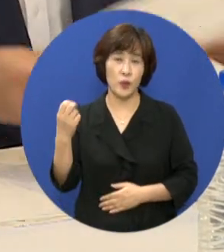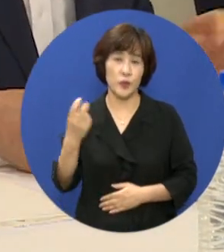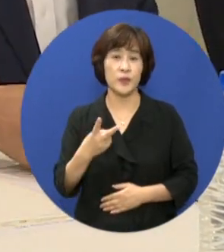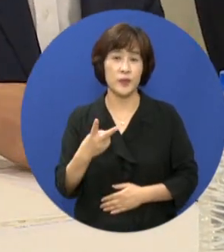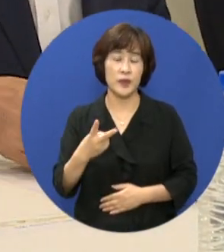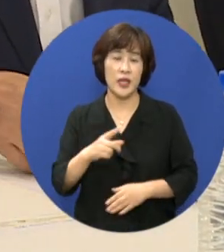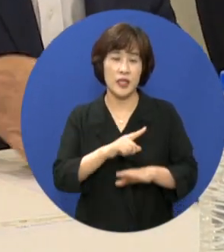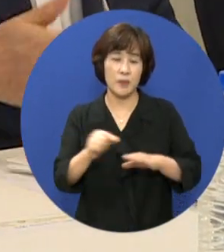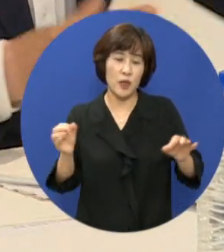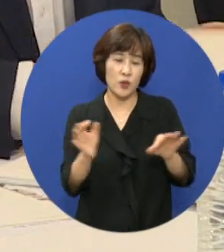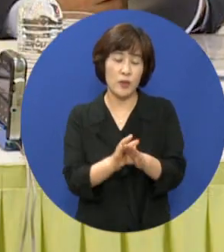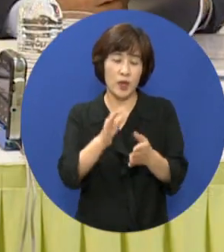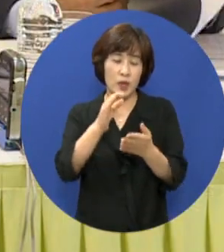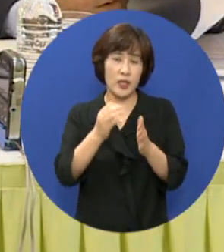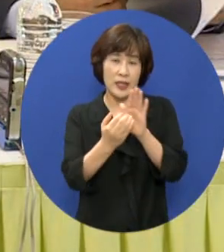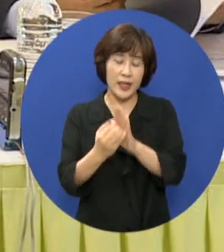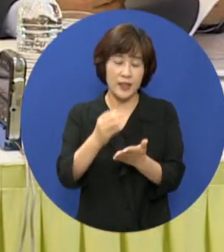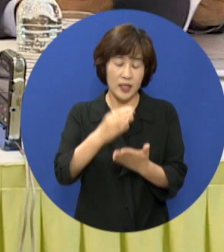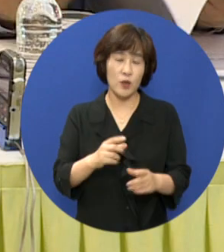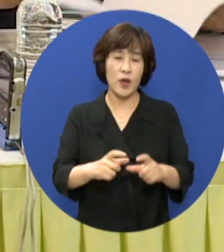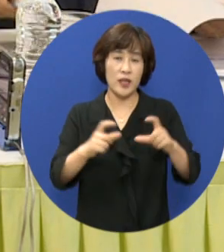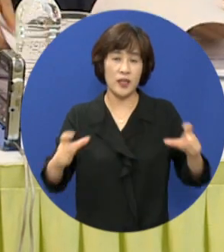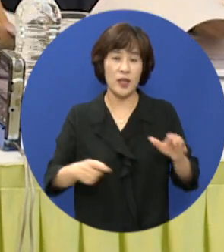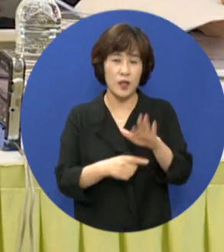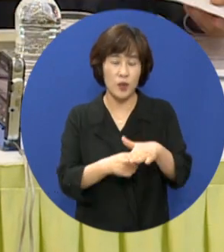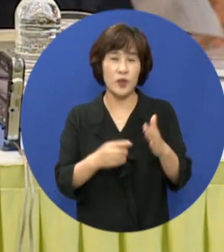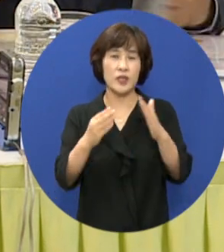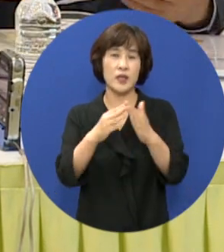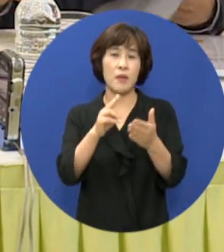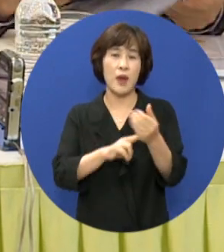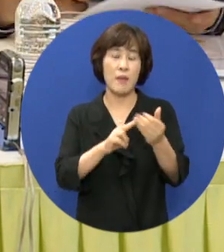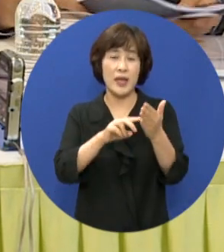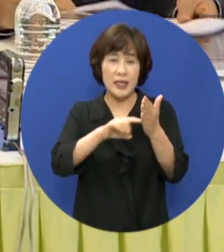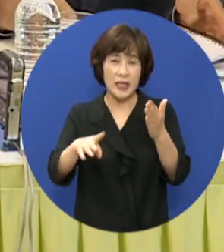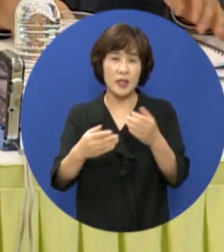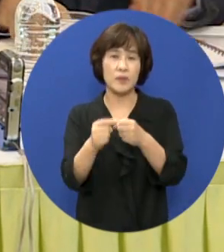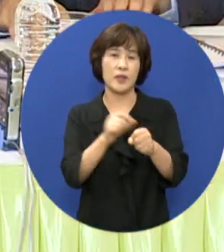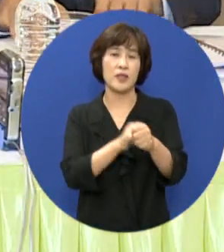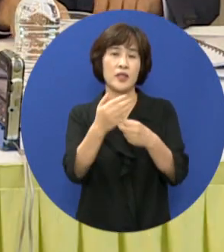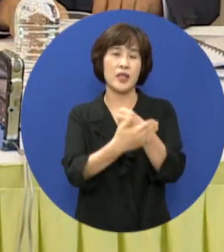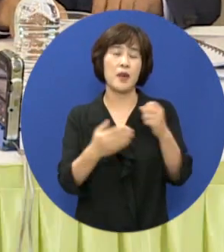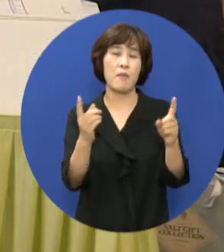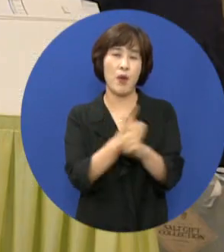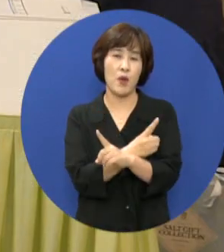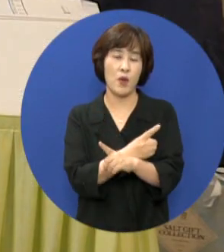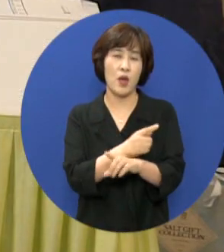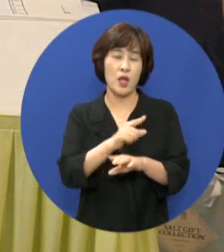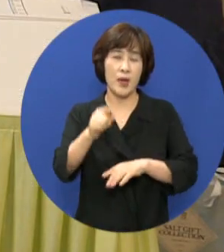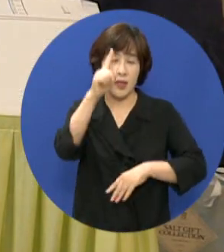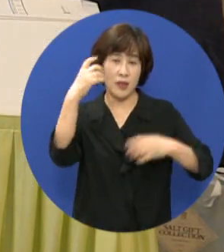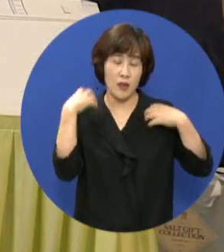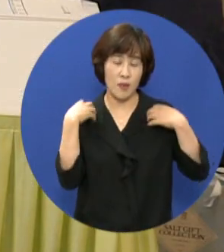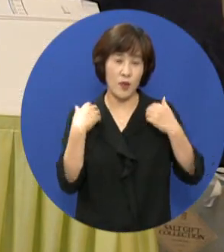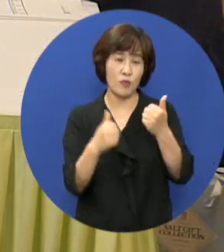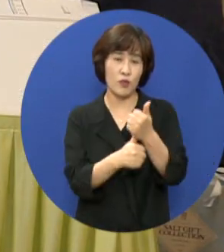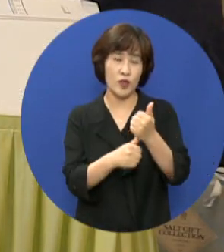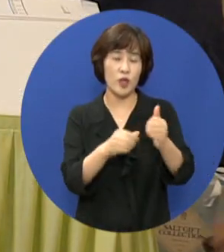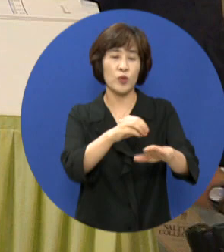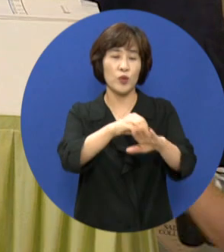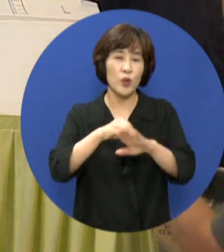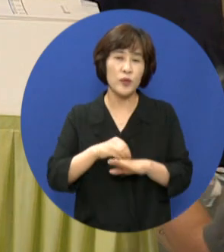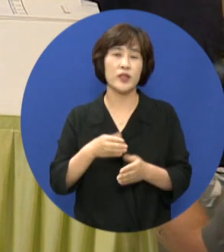지방 소멸 대응 기금 확대 농어촌 주택 양도소득세 특례 개선 지방 정무직 부지사 제 도입 등을